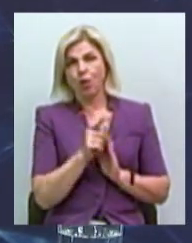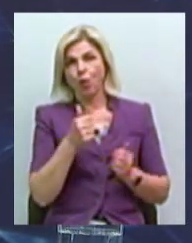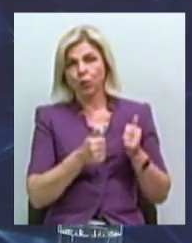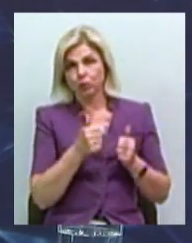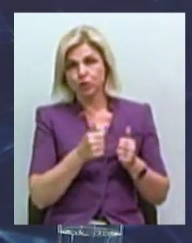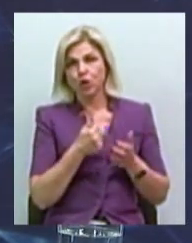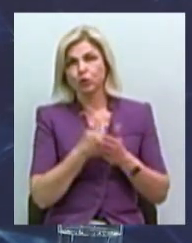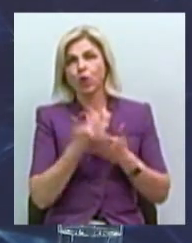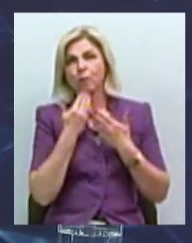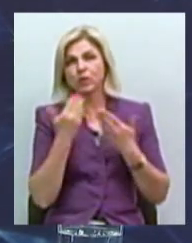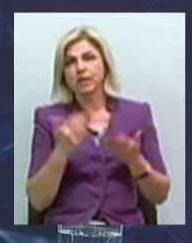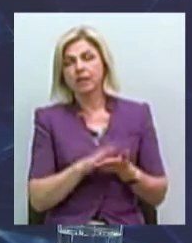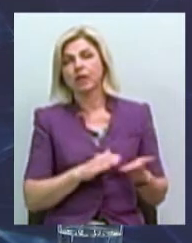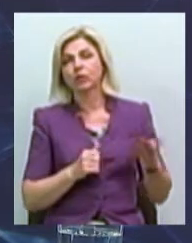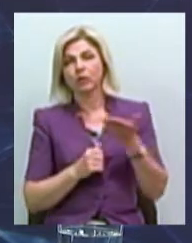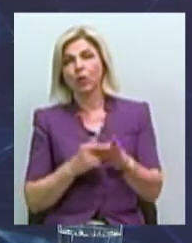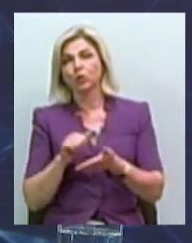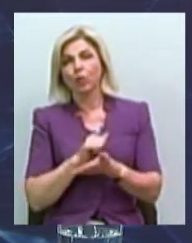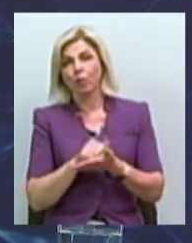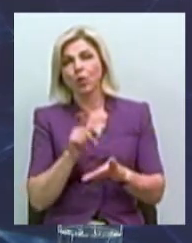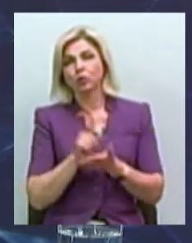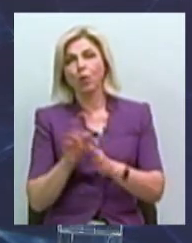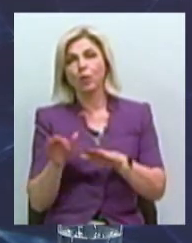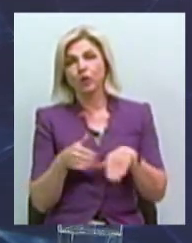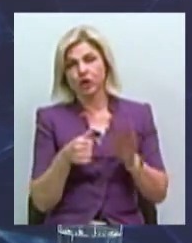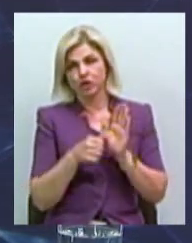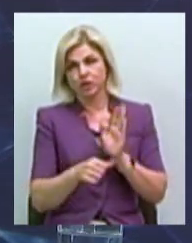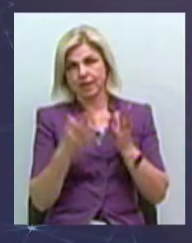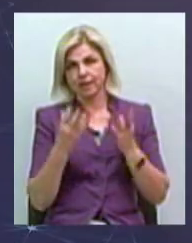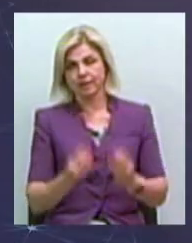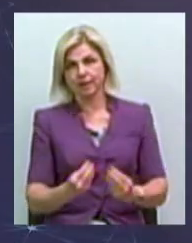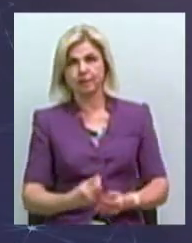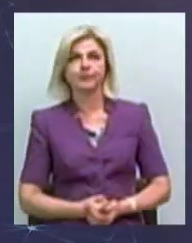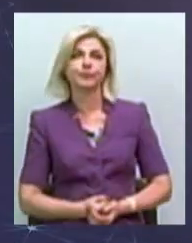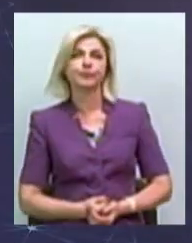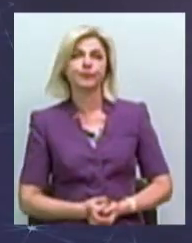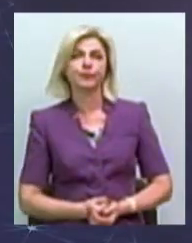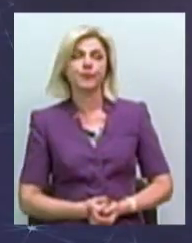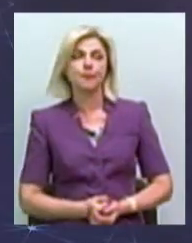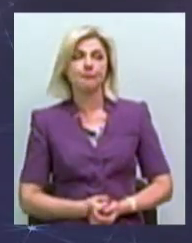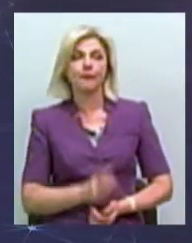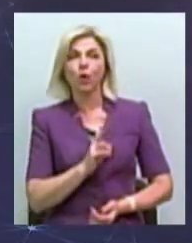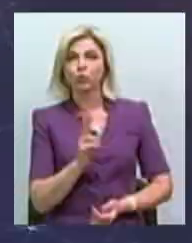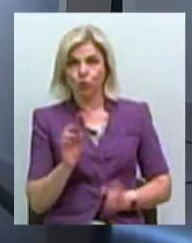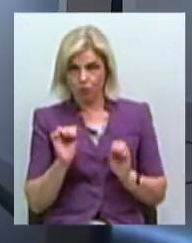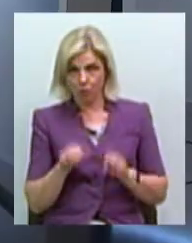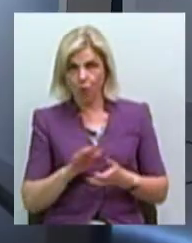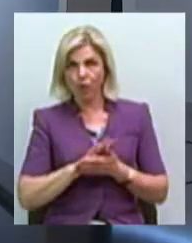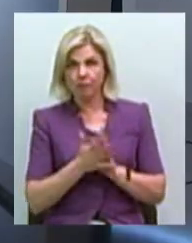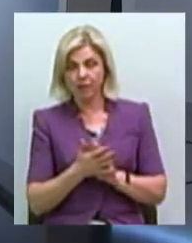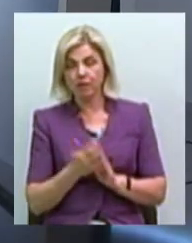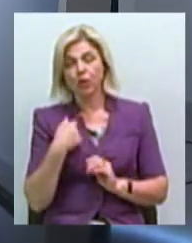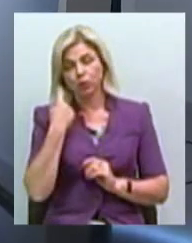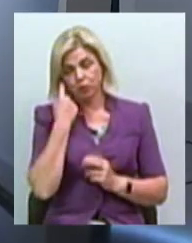останнього дня подачі документів ще повинно пройти 60 днів. Після рішення Кабінету міністрів хтось може його відмінити? Я думаю, так.